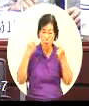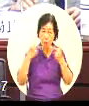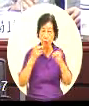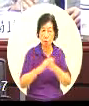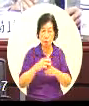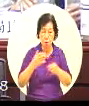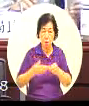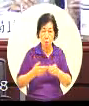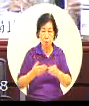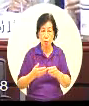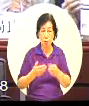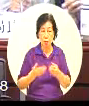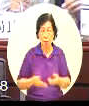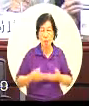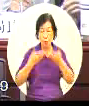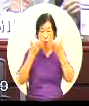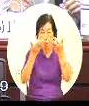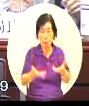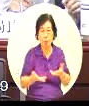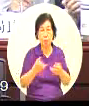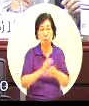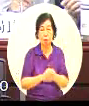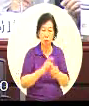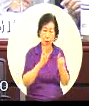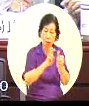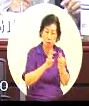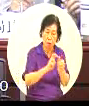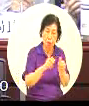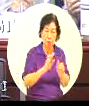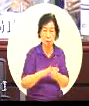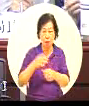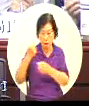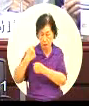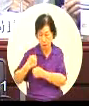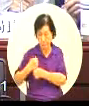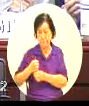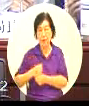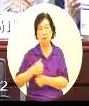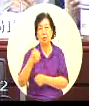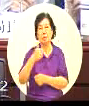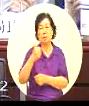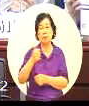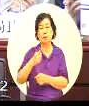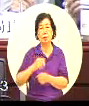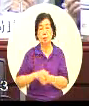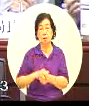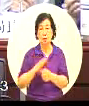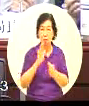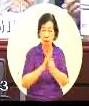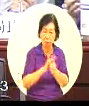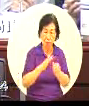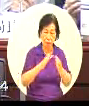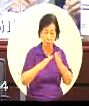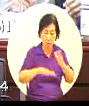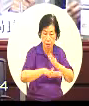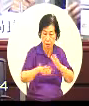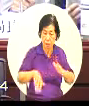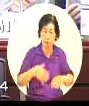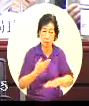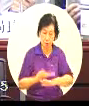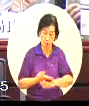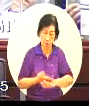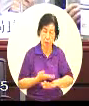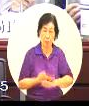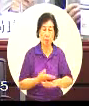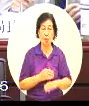照顾义难，就是要做兵，这嘛是贡献真大，啊，互家属安心。